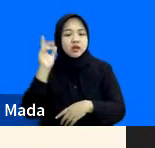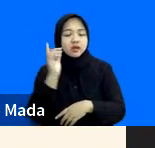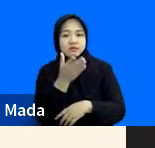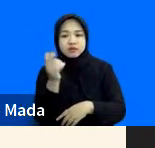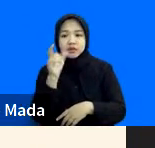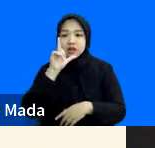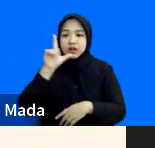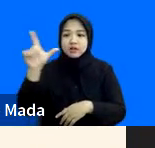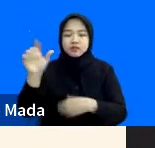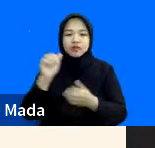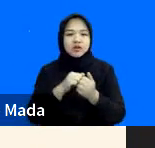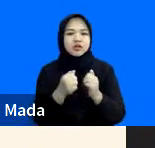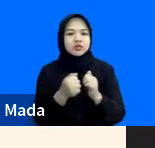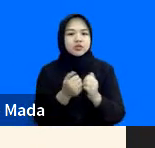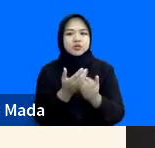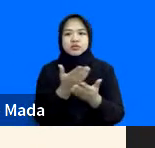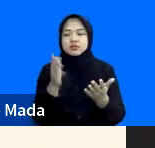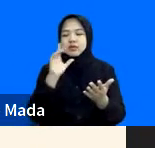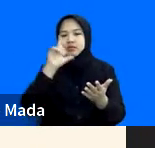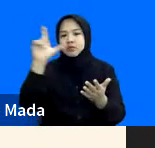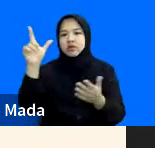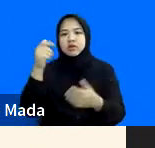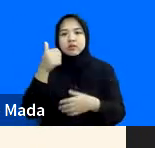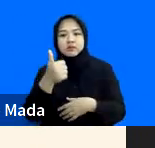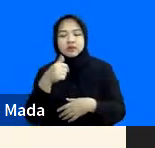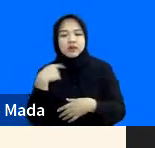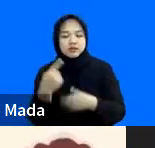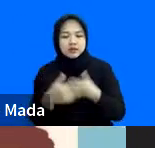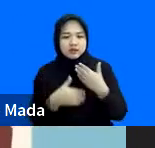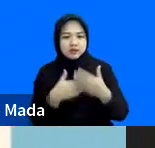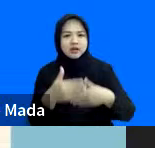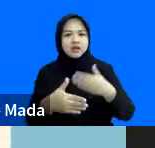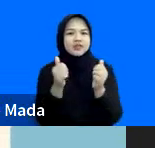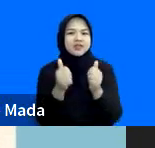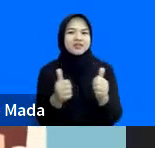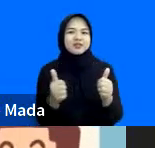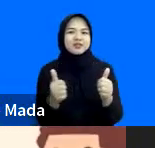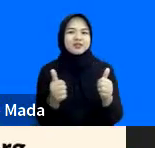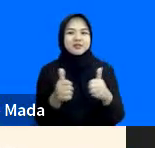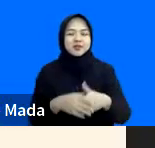kasus pelanggaran kapanpun dimanapun, untuk kami tindak lanjuti dengan baik.